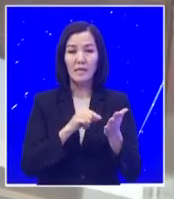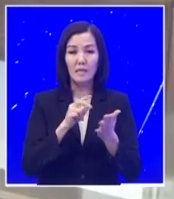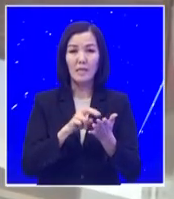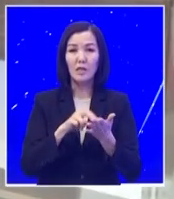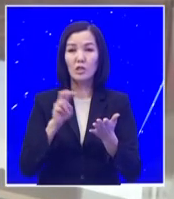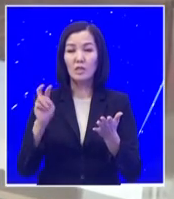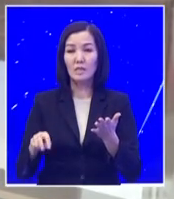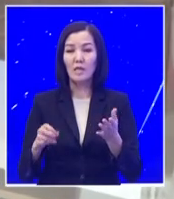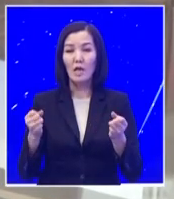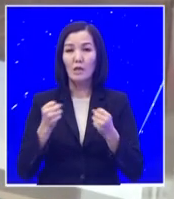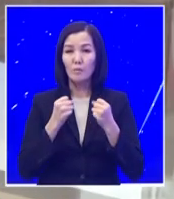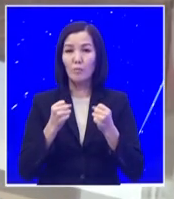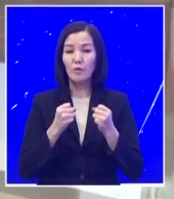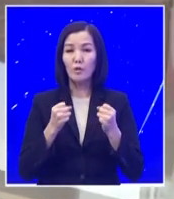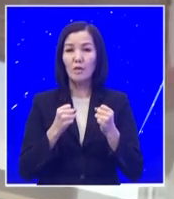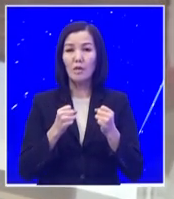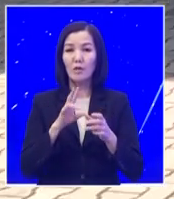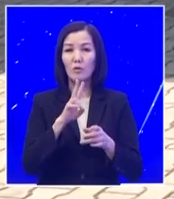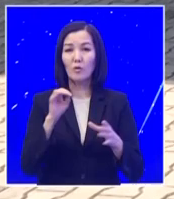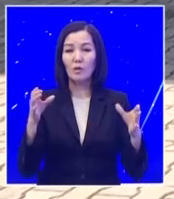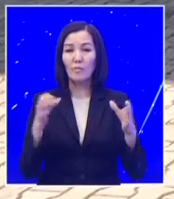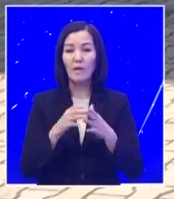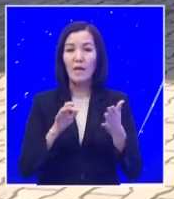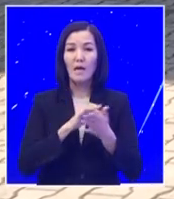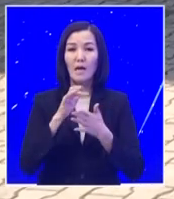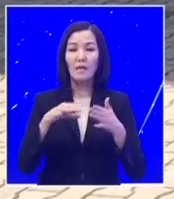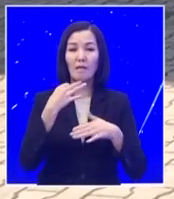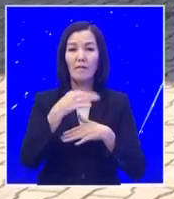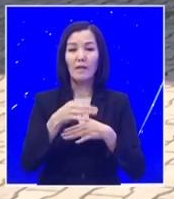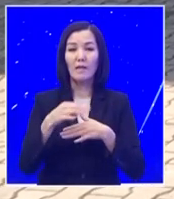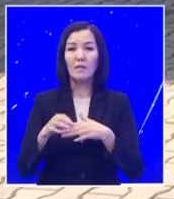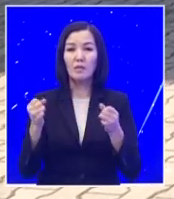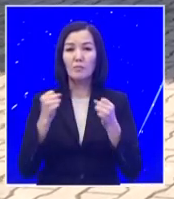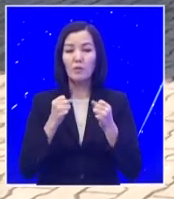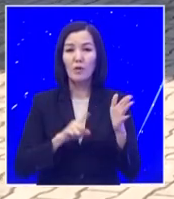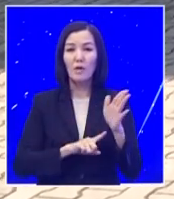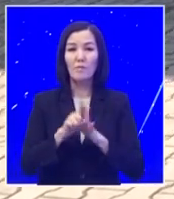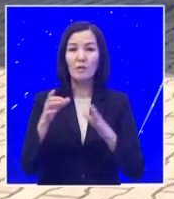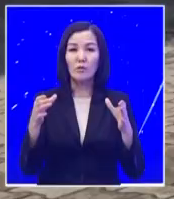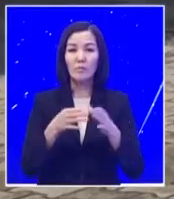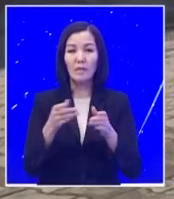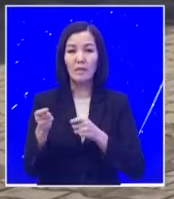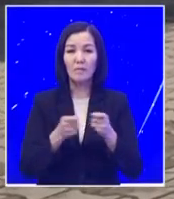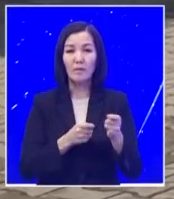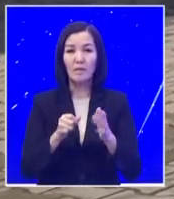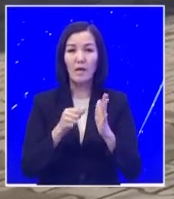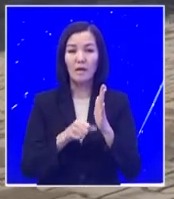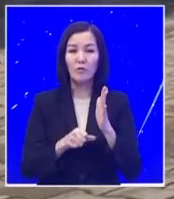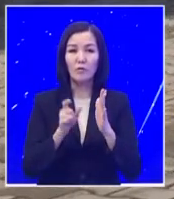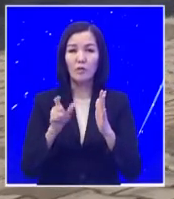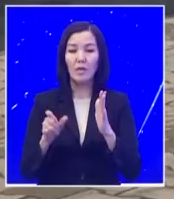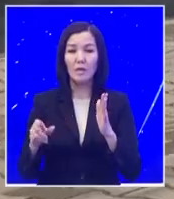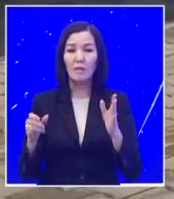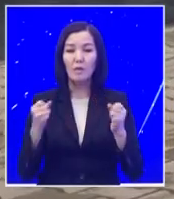да спорттан алыс кеткен жоқ. Ол Нұр Отан партиясы қалалық филиалының спорт бастауыш партиясын басқарады. Ұйымға 600-ге жуық